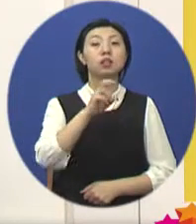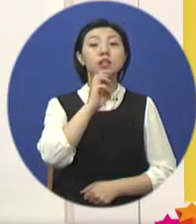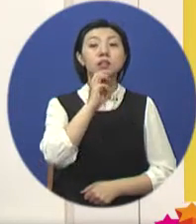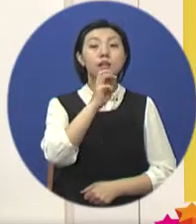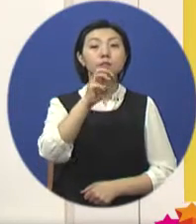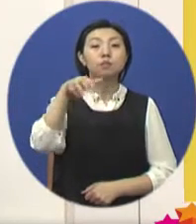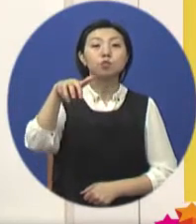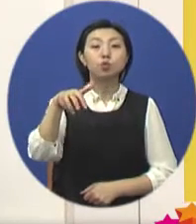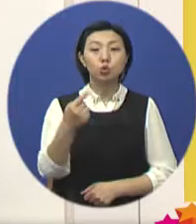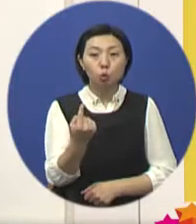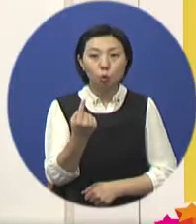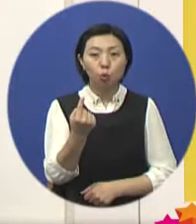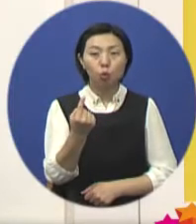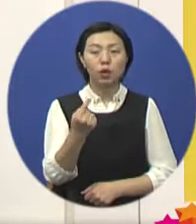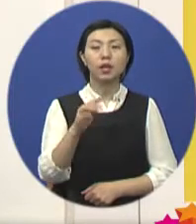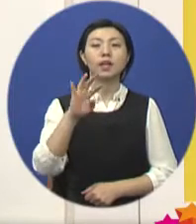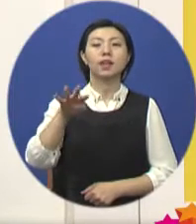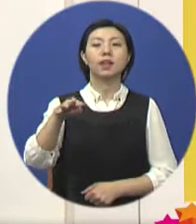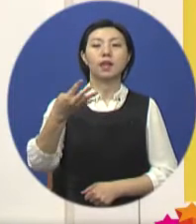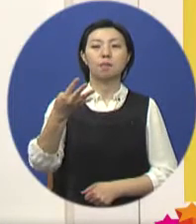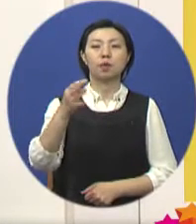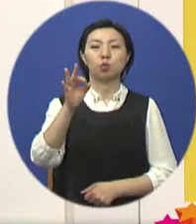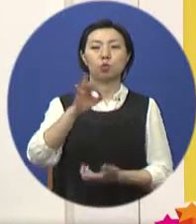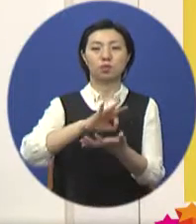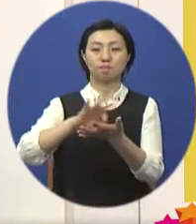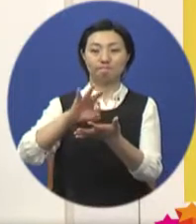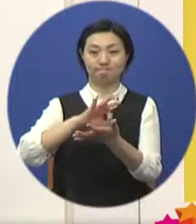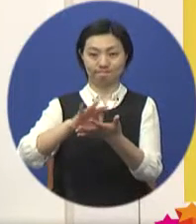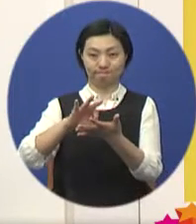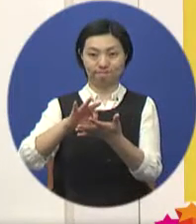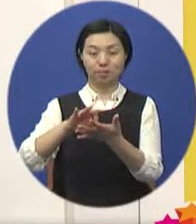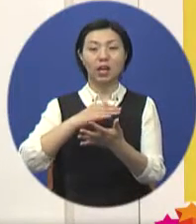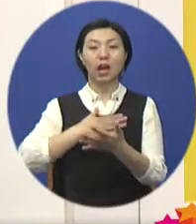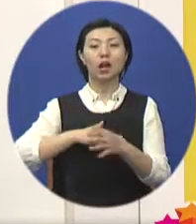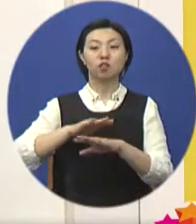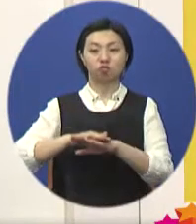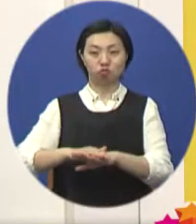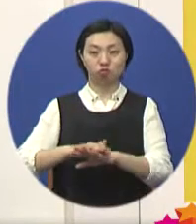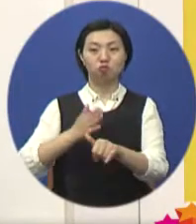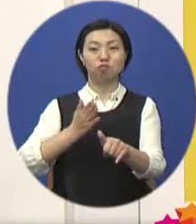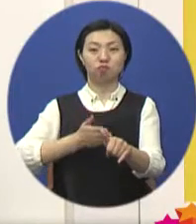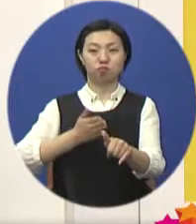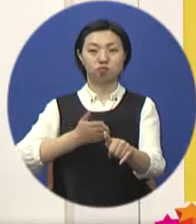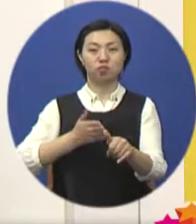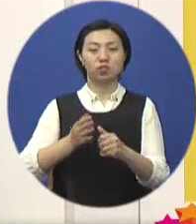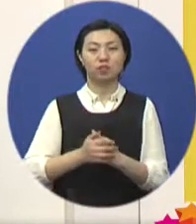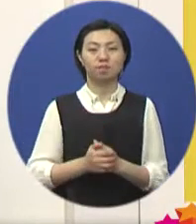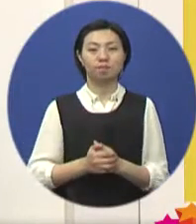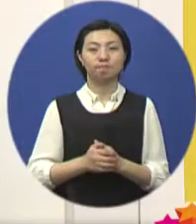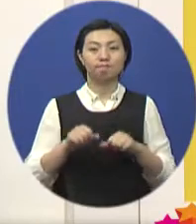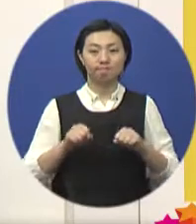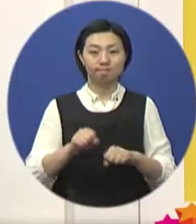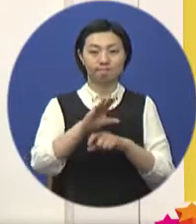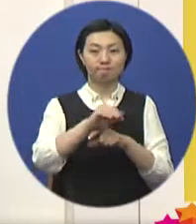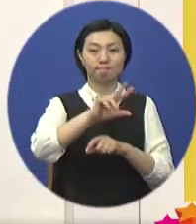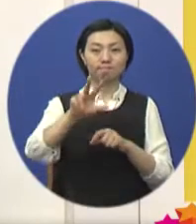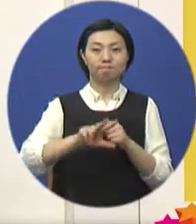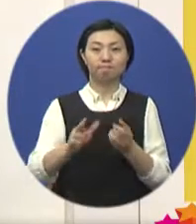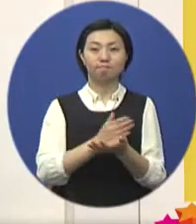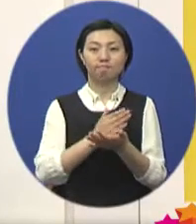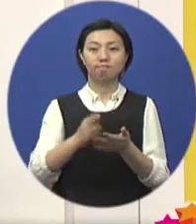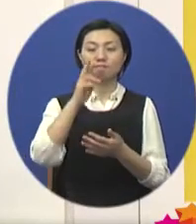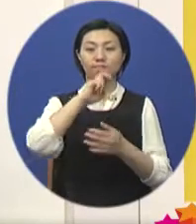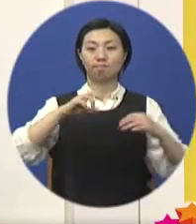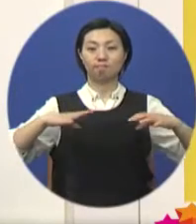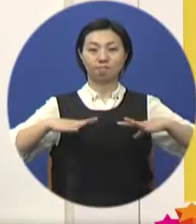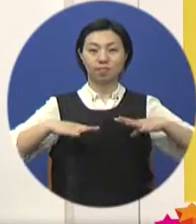30초당 400원이 부과되고 있으니까 참고하시면서 많은 신청을 부탁드리겠습니다. 그래요. 생방송 전국 나눔 노래자랑